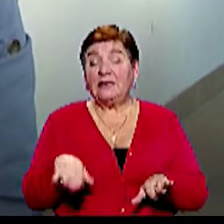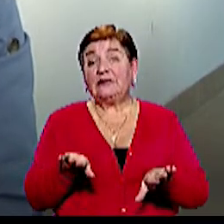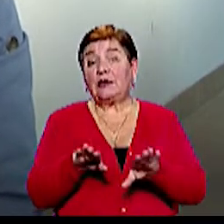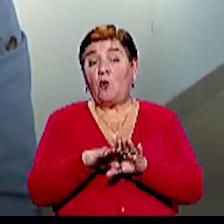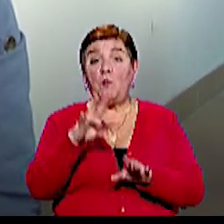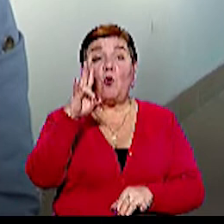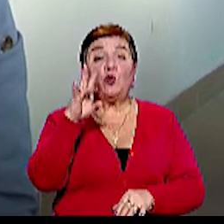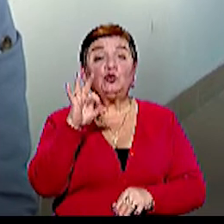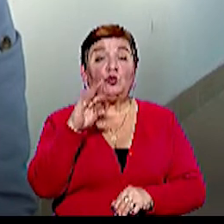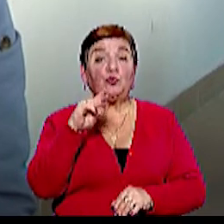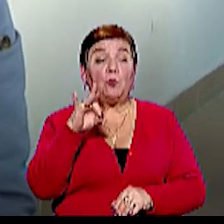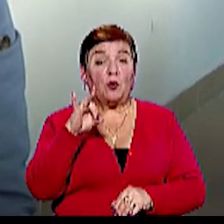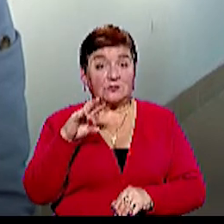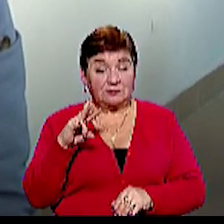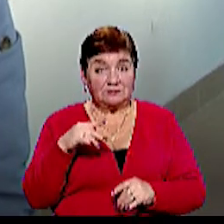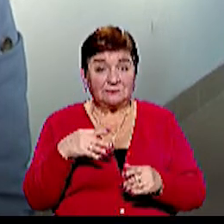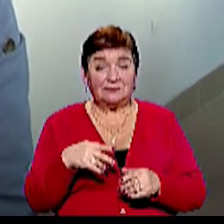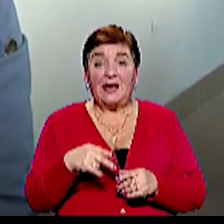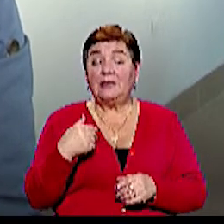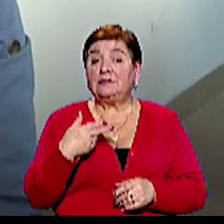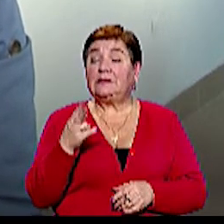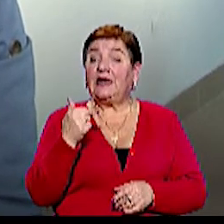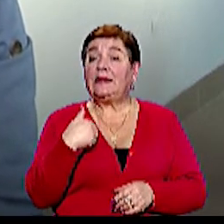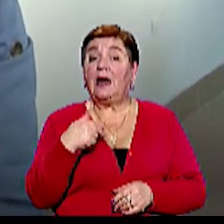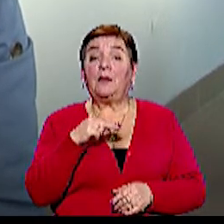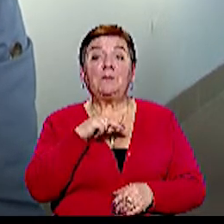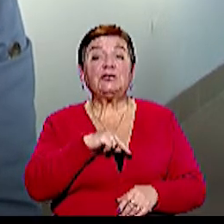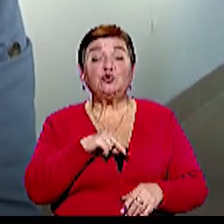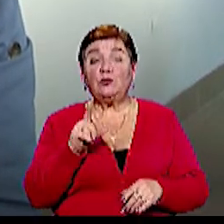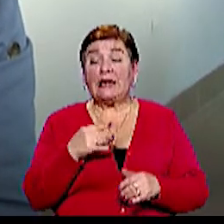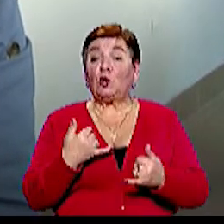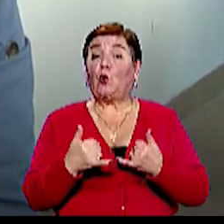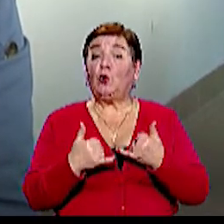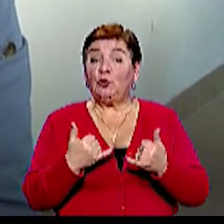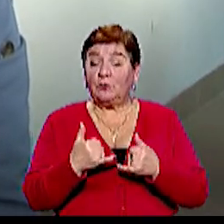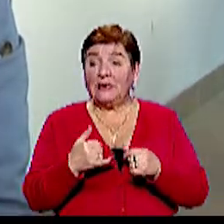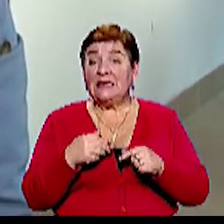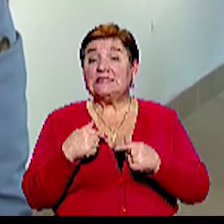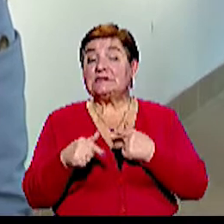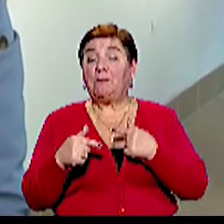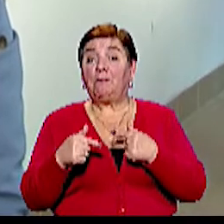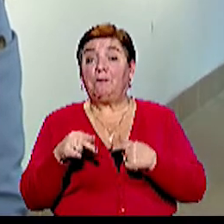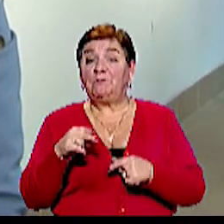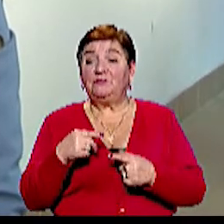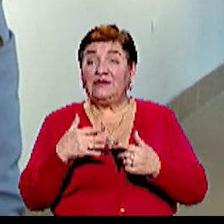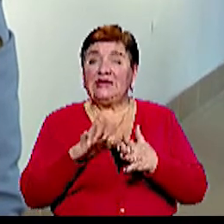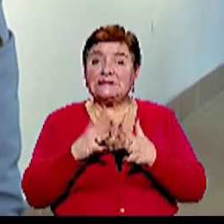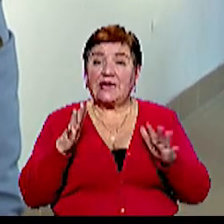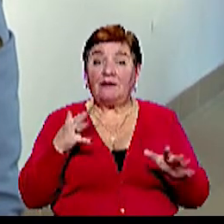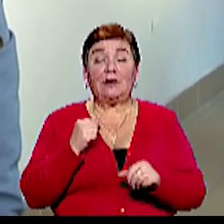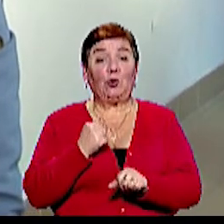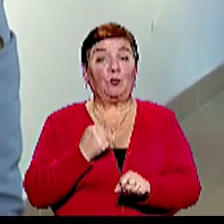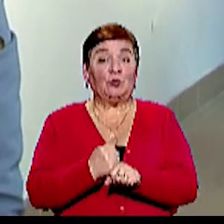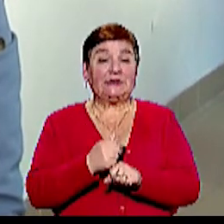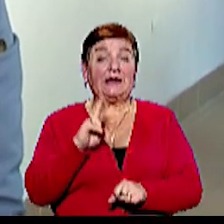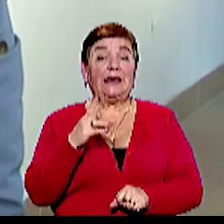це один із них, де я працюю над кольором і проводжу різні експерименти. Ось ця яскрава робота,